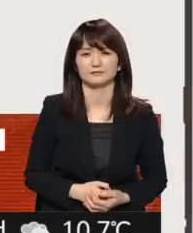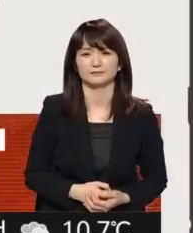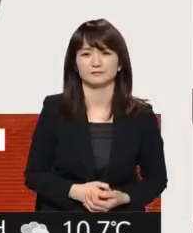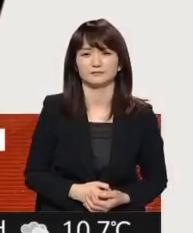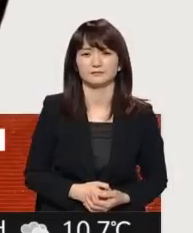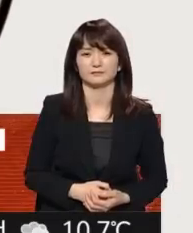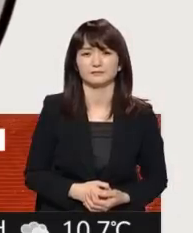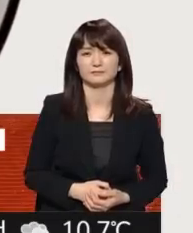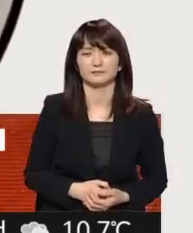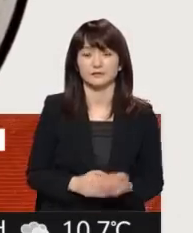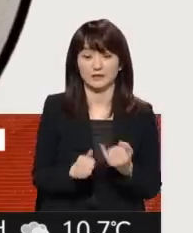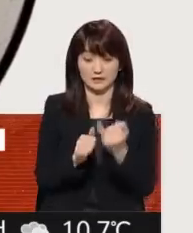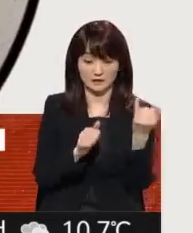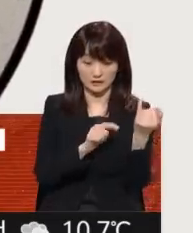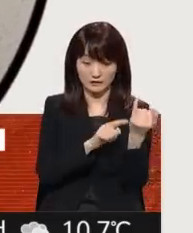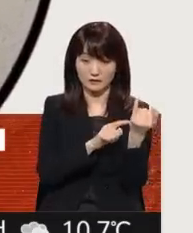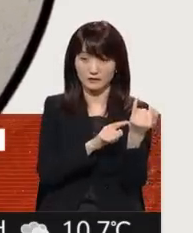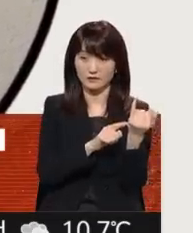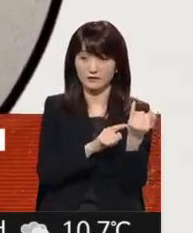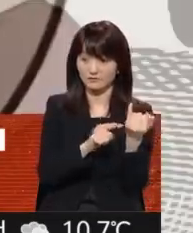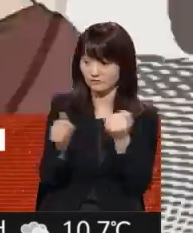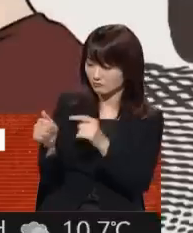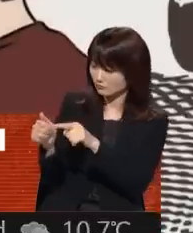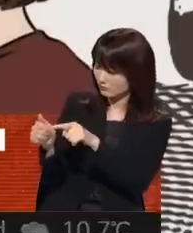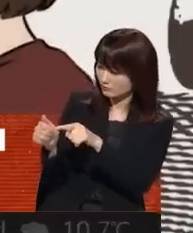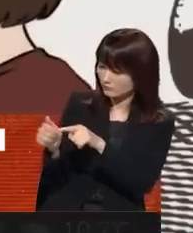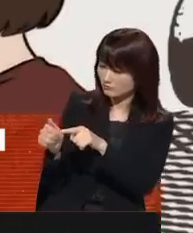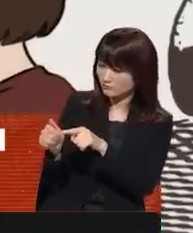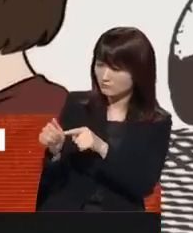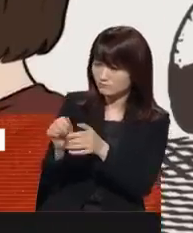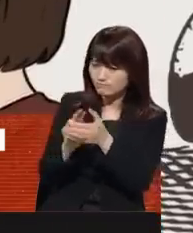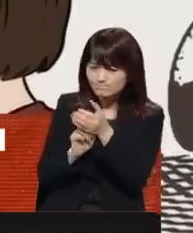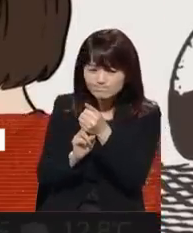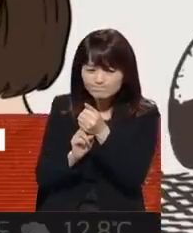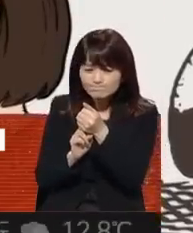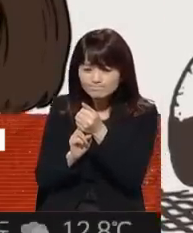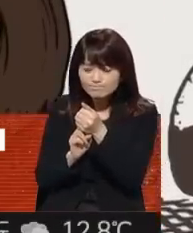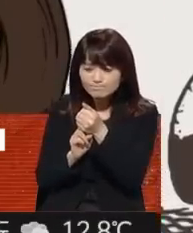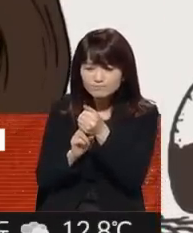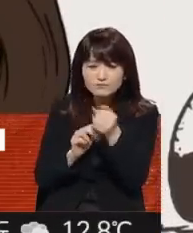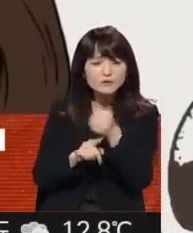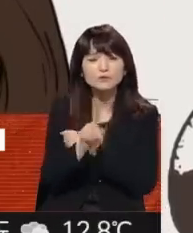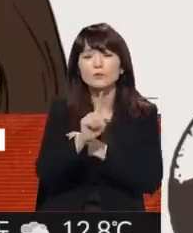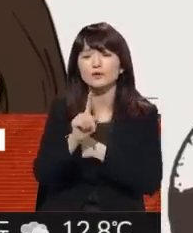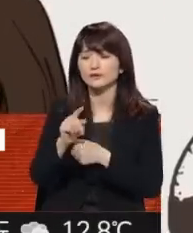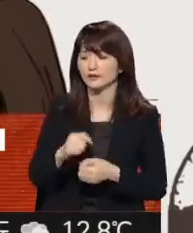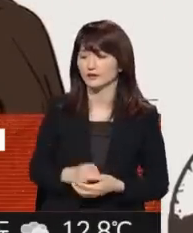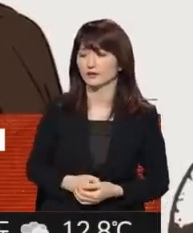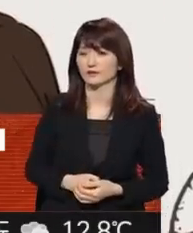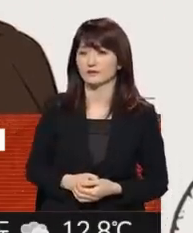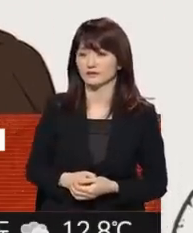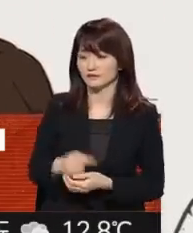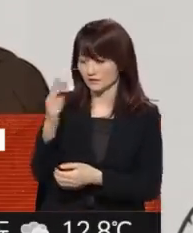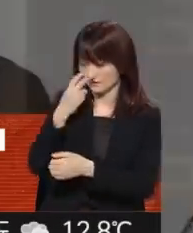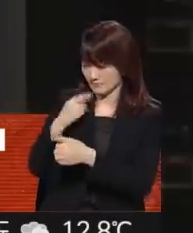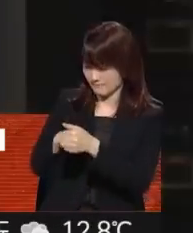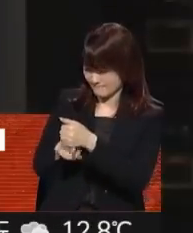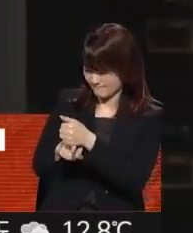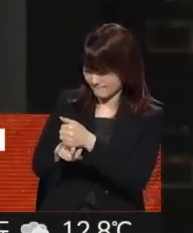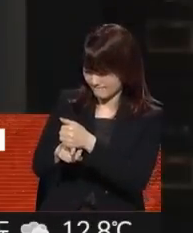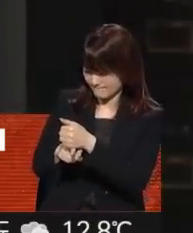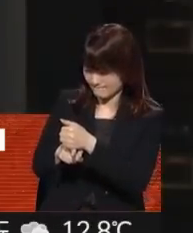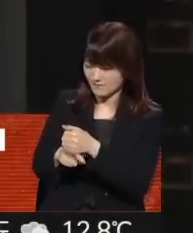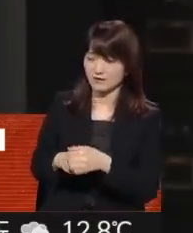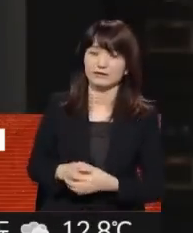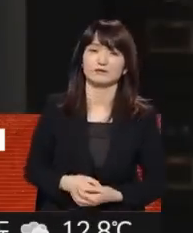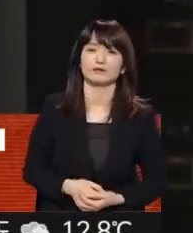당연히 당연히 아내분은 당신 왜이 사실을 나한테 얘기하지 않았냐 하면서 당연히 추궁을 하셨겠죠